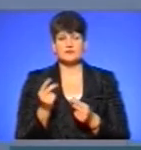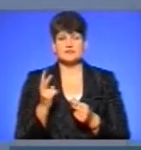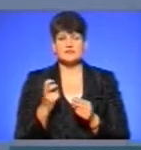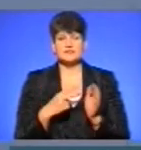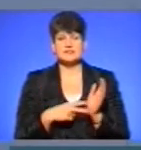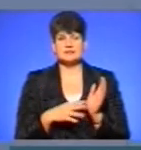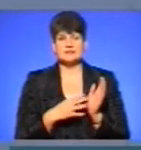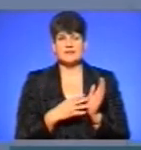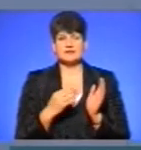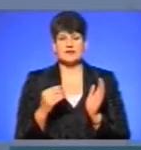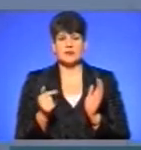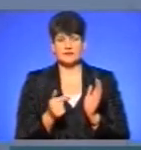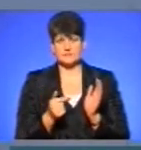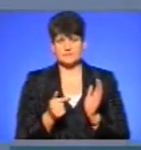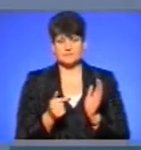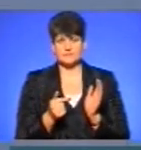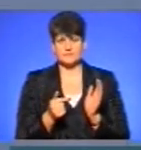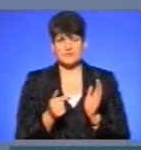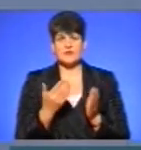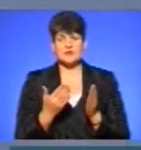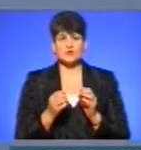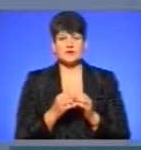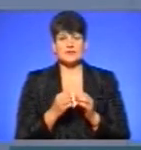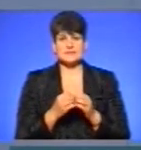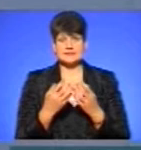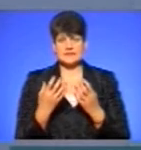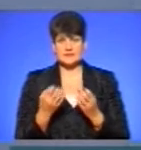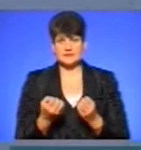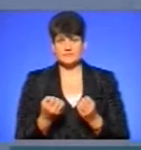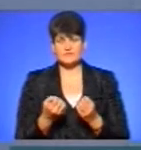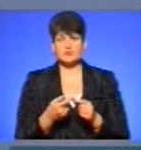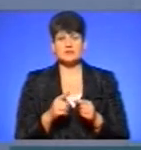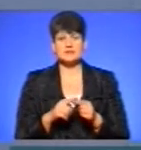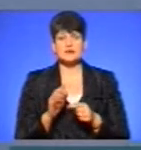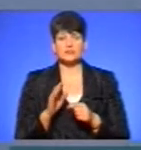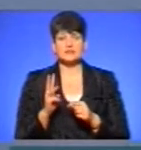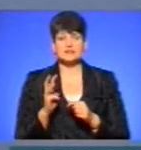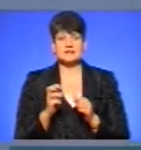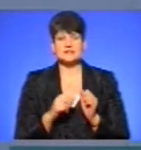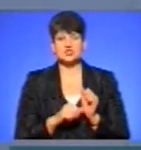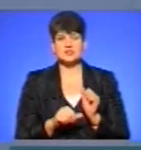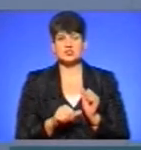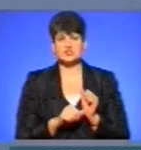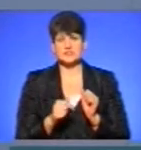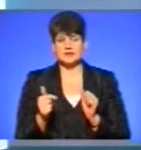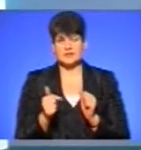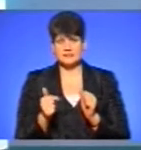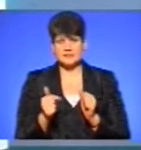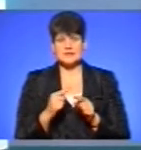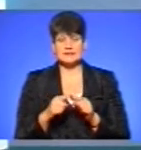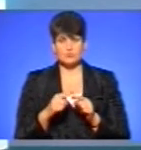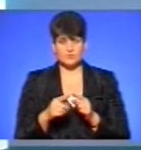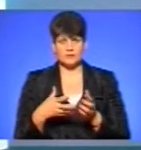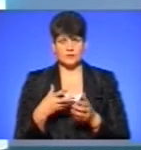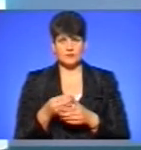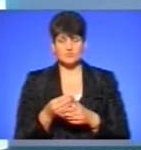279 гривень. Якщо на 10 днів, це буде 366 гривень. Тобто за терміновість ми доплачуємо,